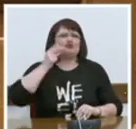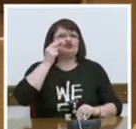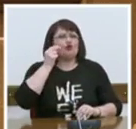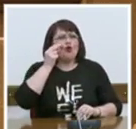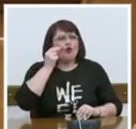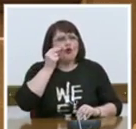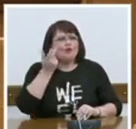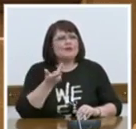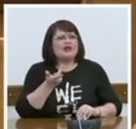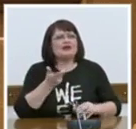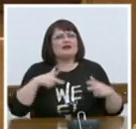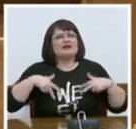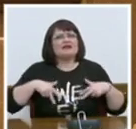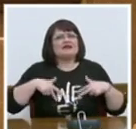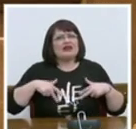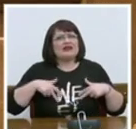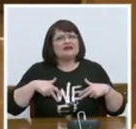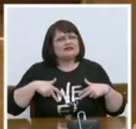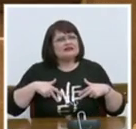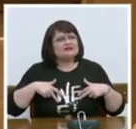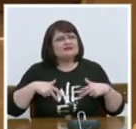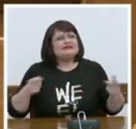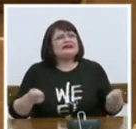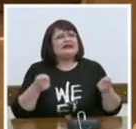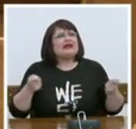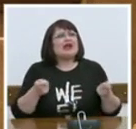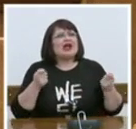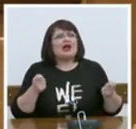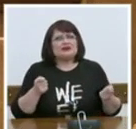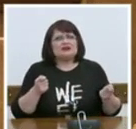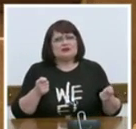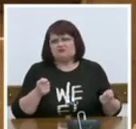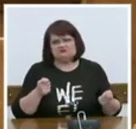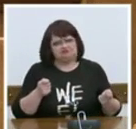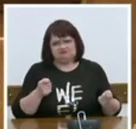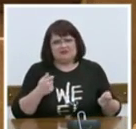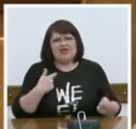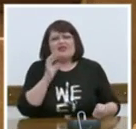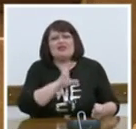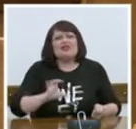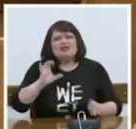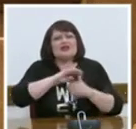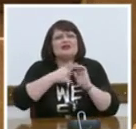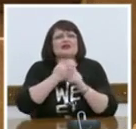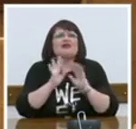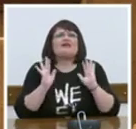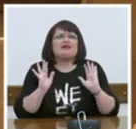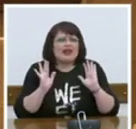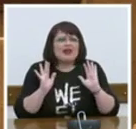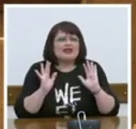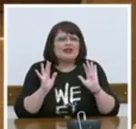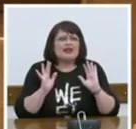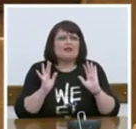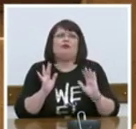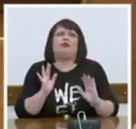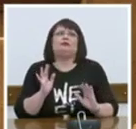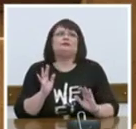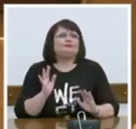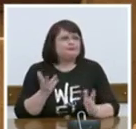η κυβέρνηση ουδέποτε διερεύνησε τις κατηγορίες χρηματισμού αρκετών που